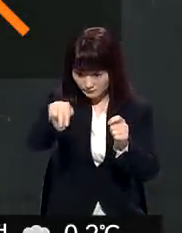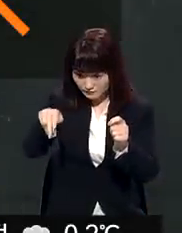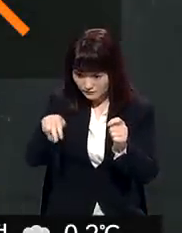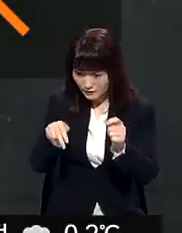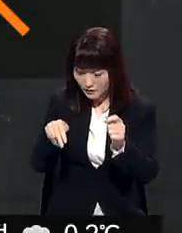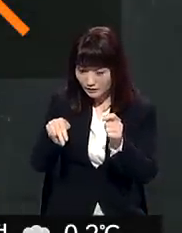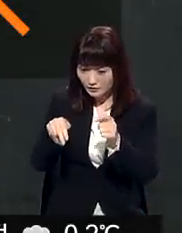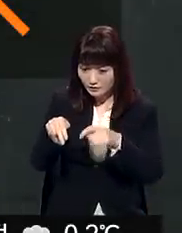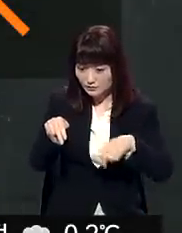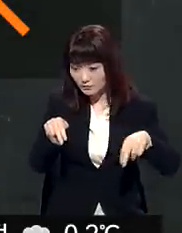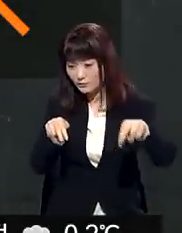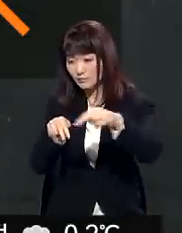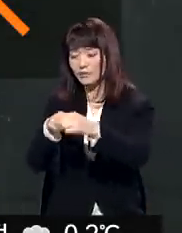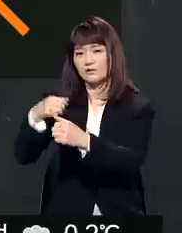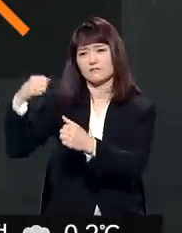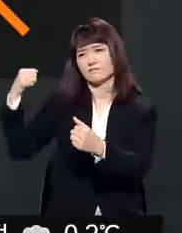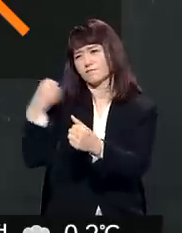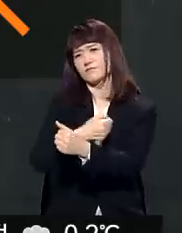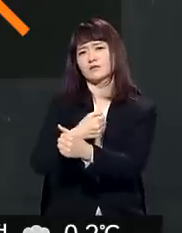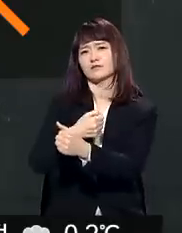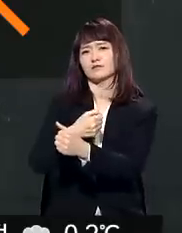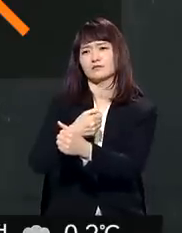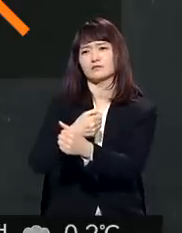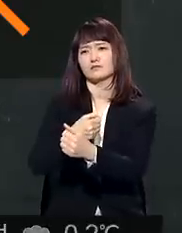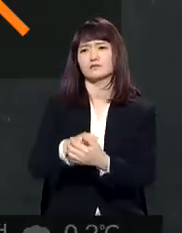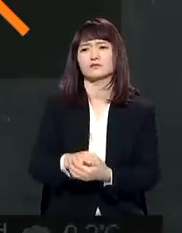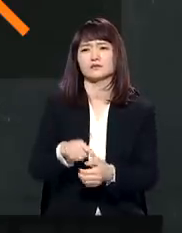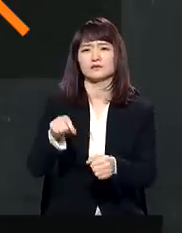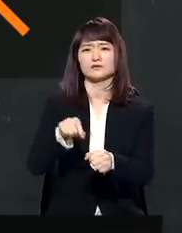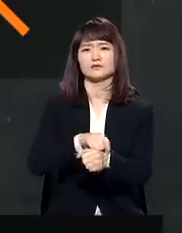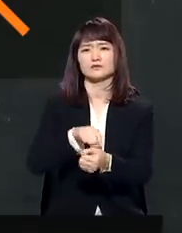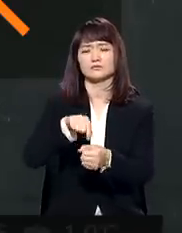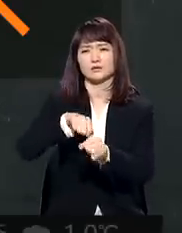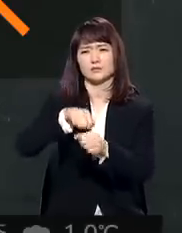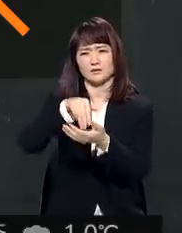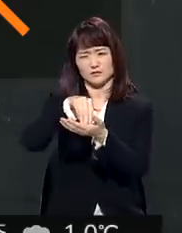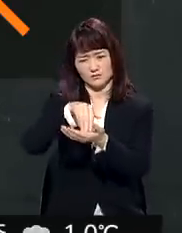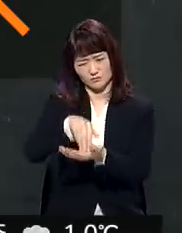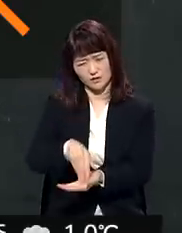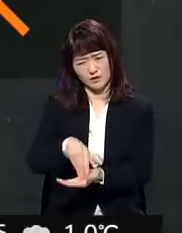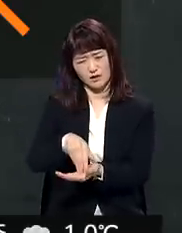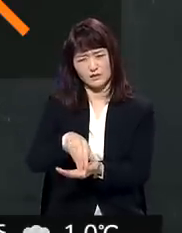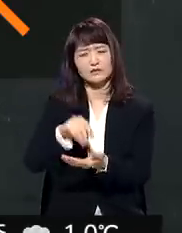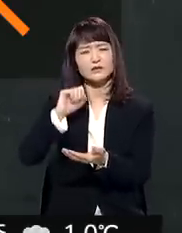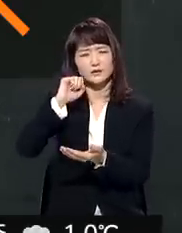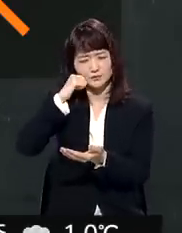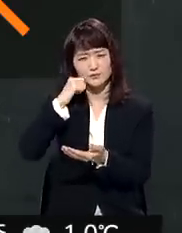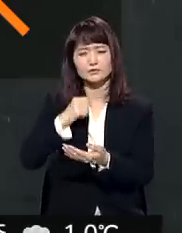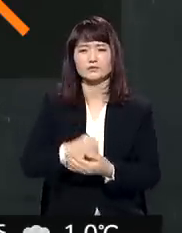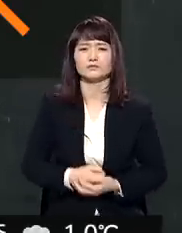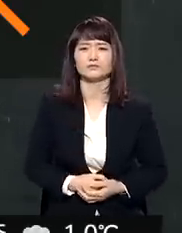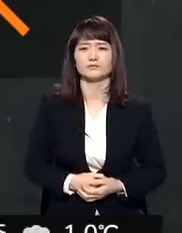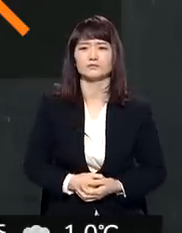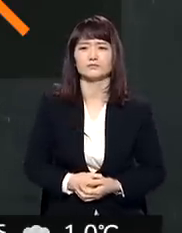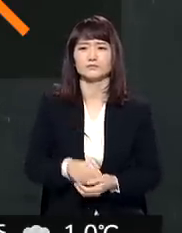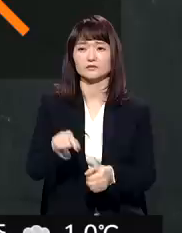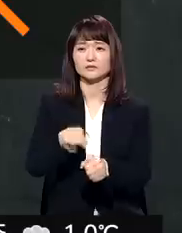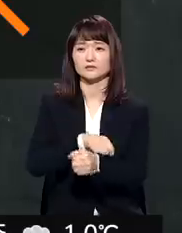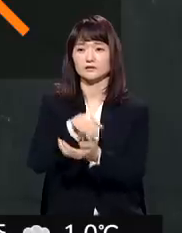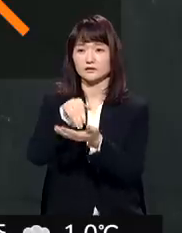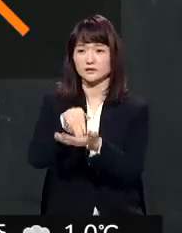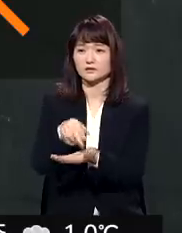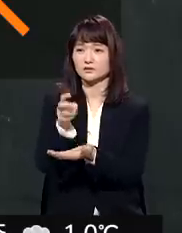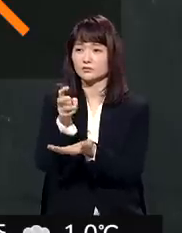지금 폭행을 당한 겁니다 특가 부족이 좀 어렵습니다 그러다 보니까 결국은 특가병이 적용이 안